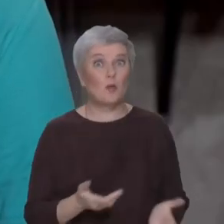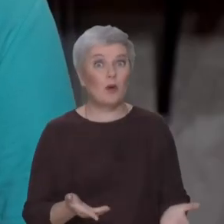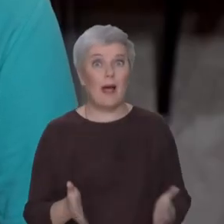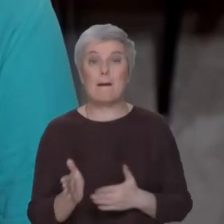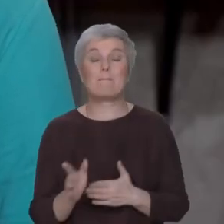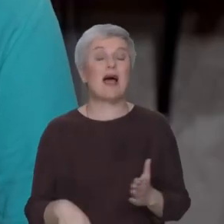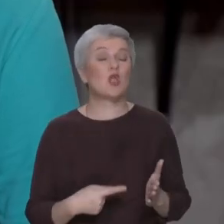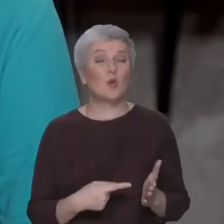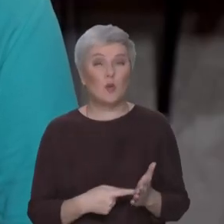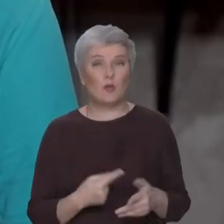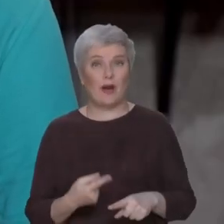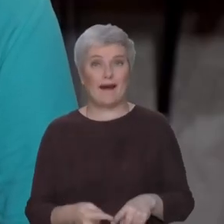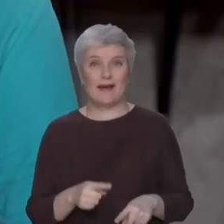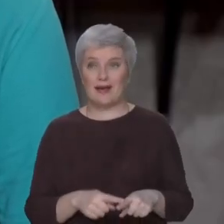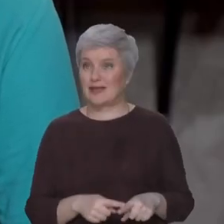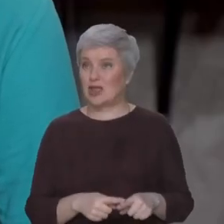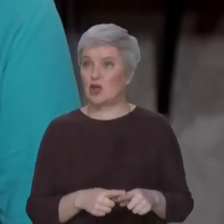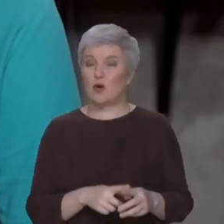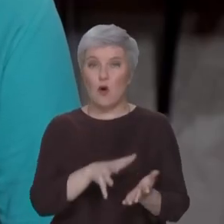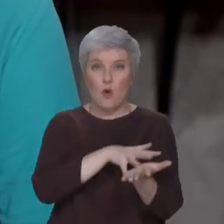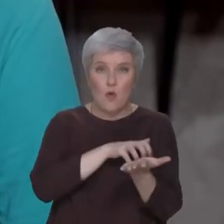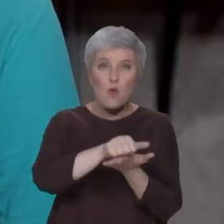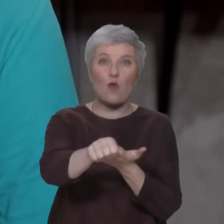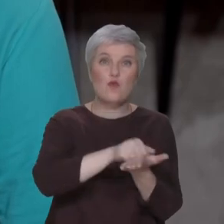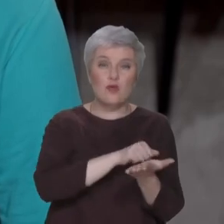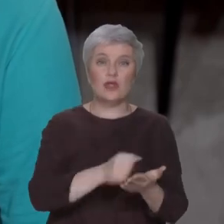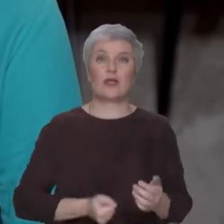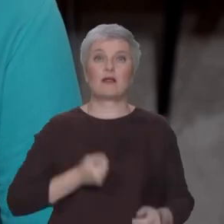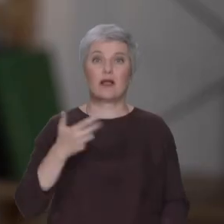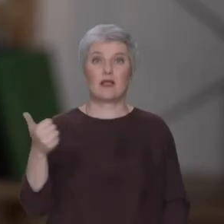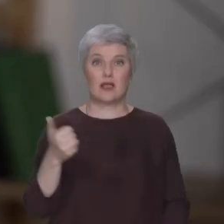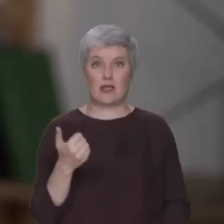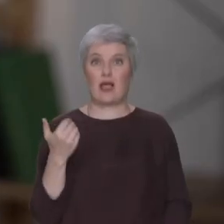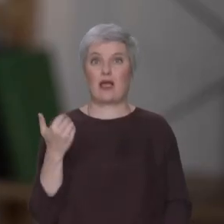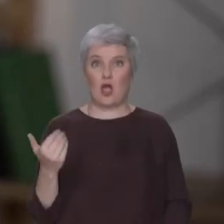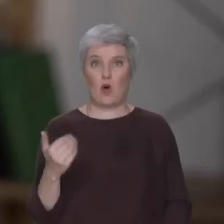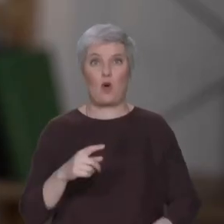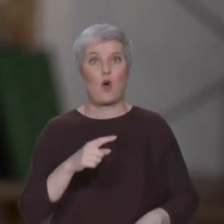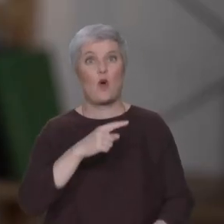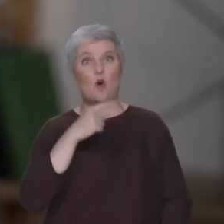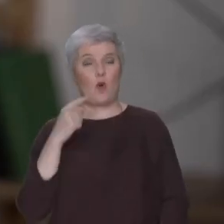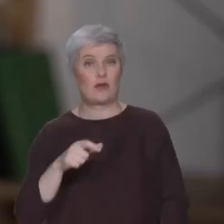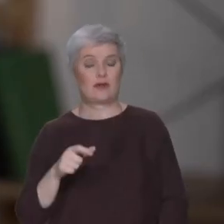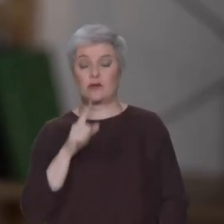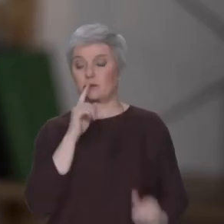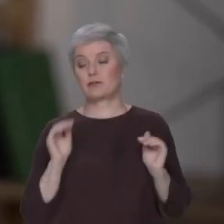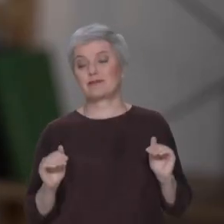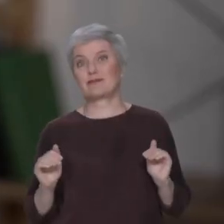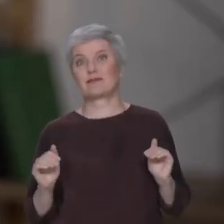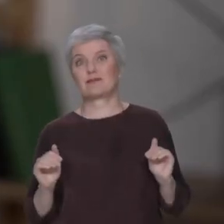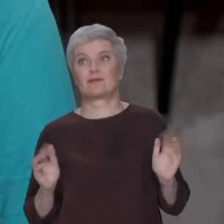Маріуполя, який скільки там утюжили багато тижнів, його росіяни. Ні пари з уст, не знаю,